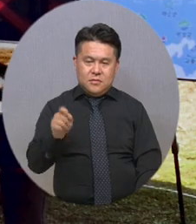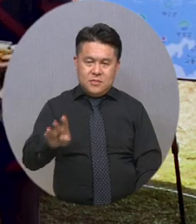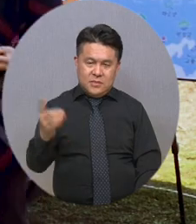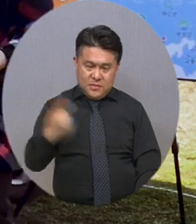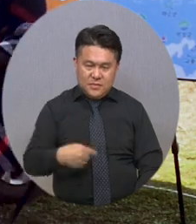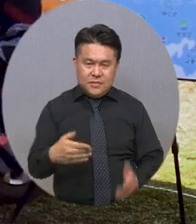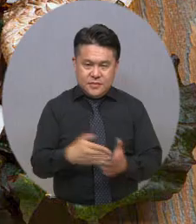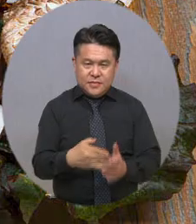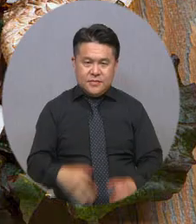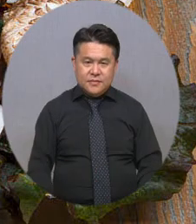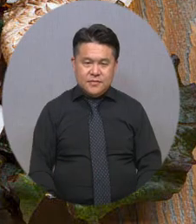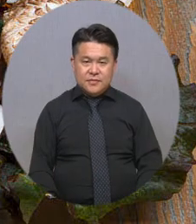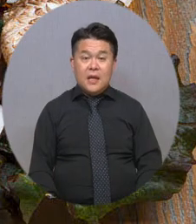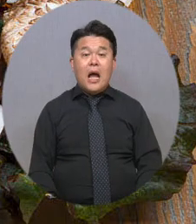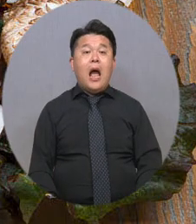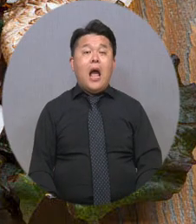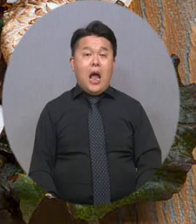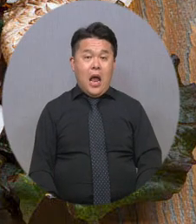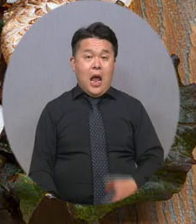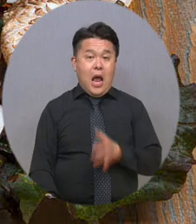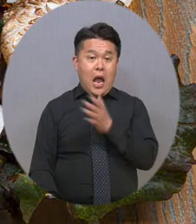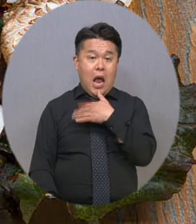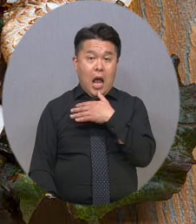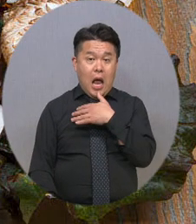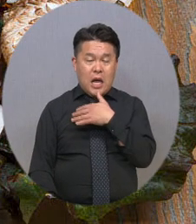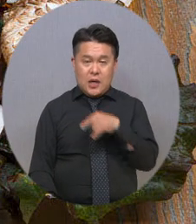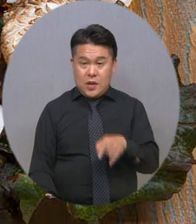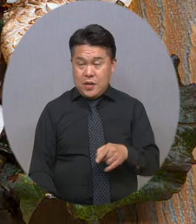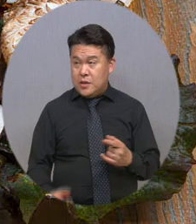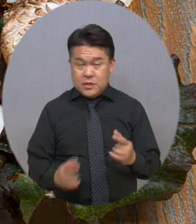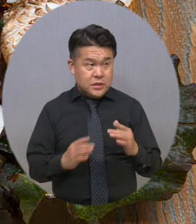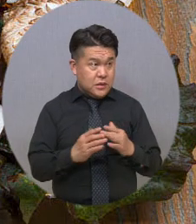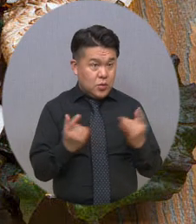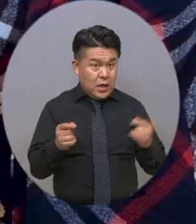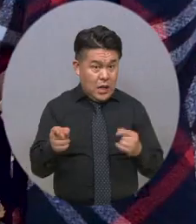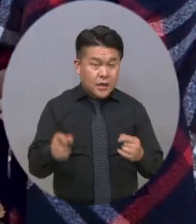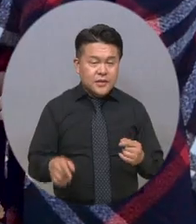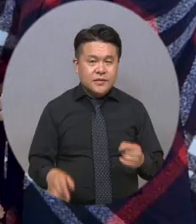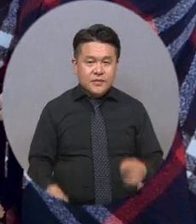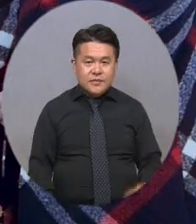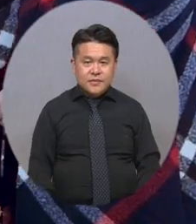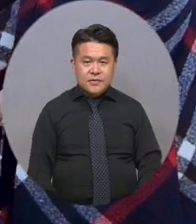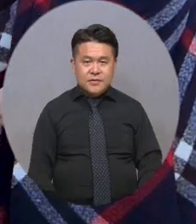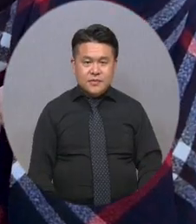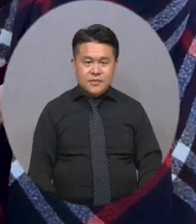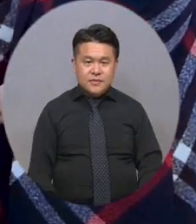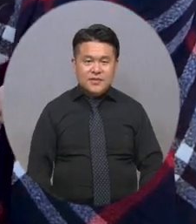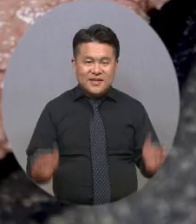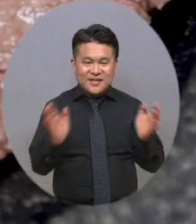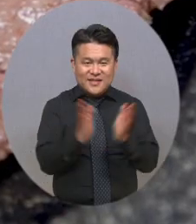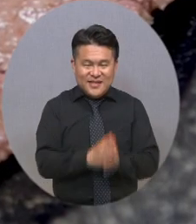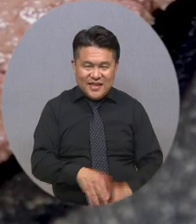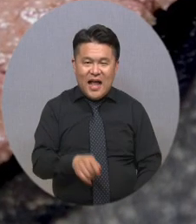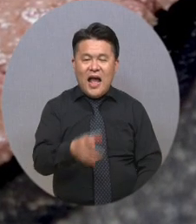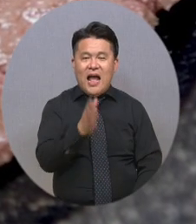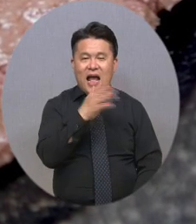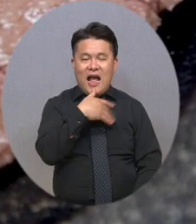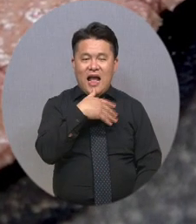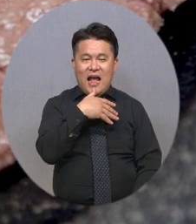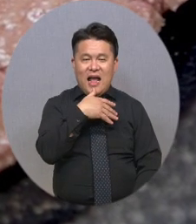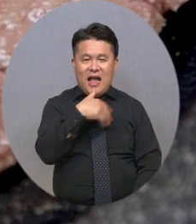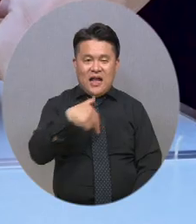왔습니다. 강상아. 아, 네, 진짜. 같은 집이요? 네. 이것이 그 표고. 아, 이거는